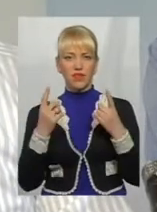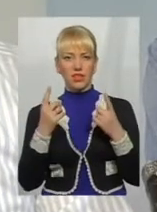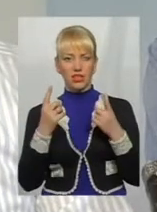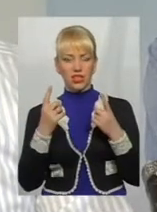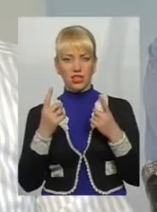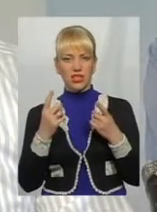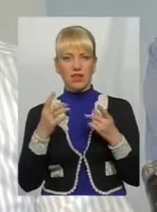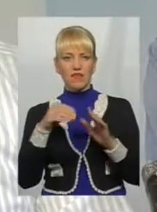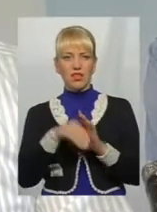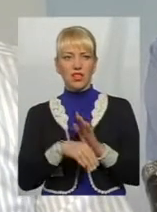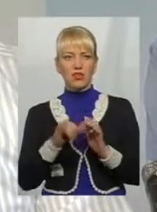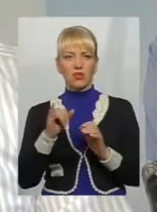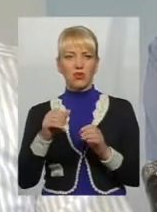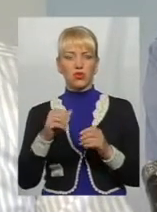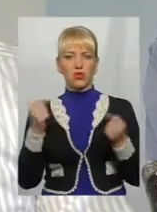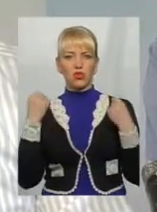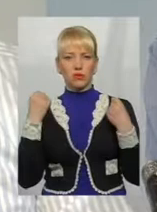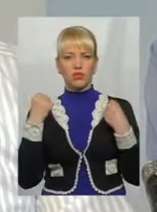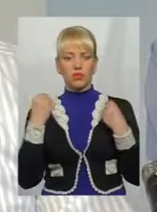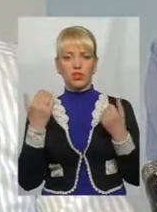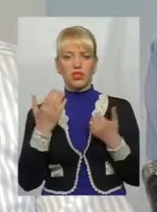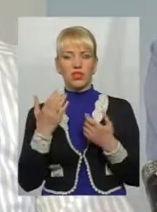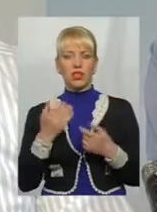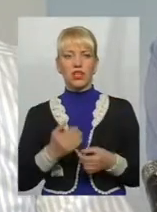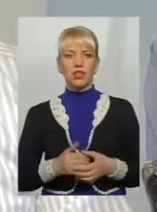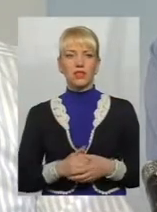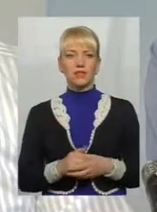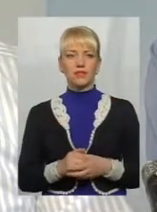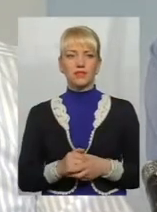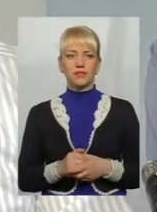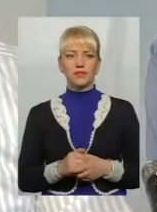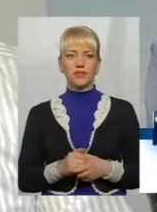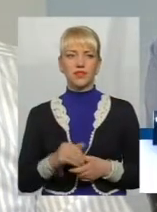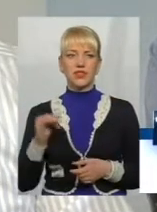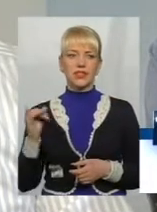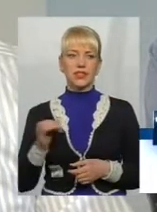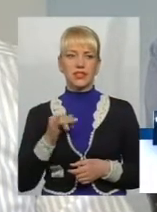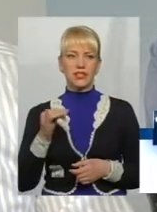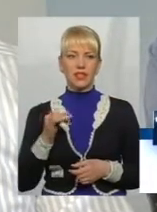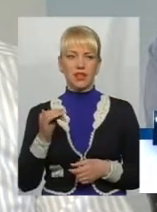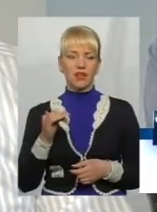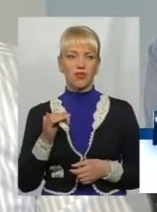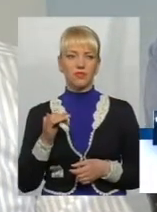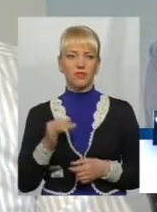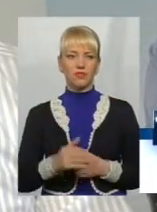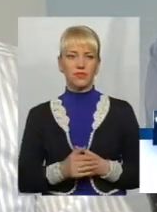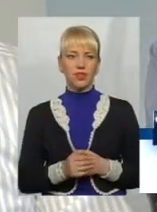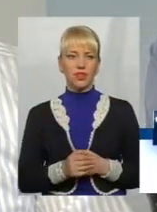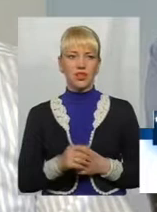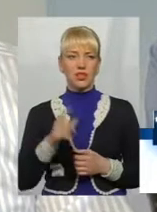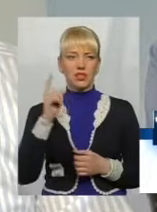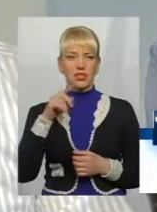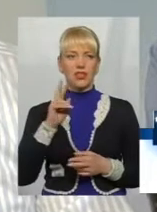внесли в спорт, з якими раніше не спілкувався. І дуже цікаво з ними. Дехто з них, знаєте, як